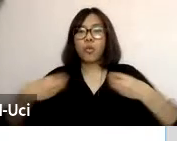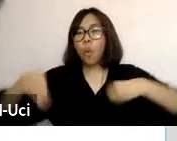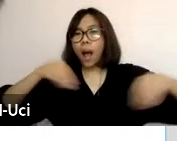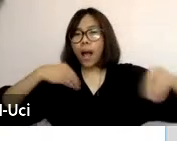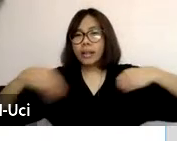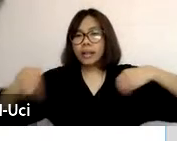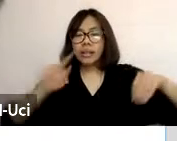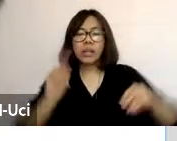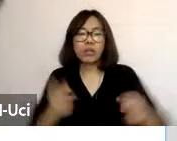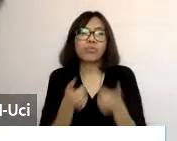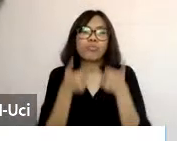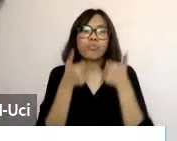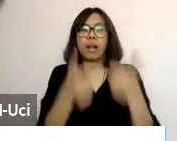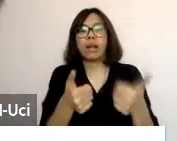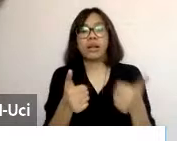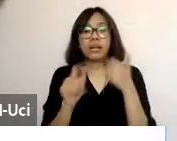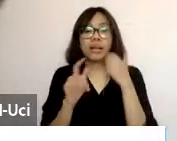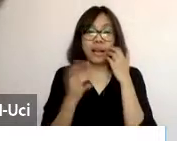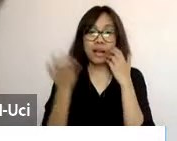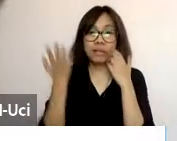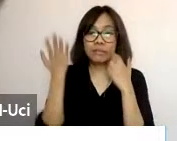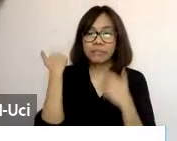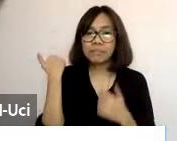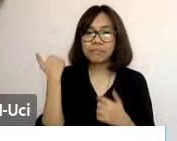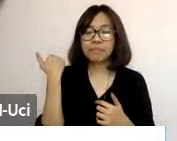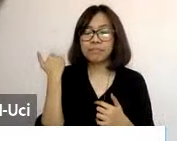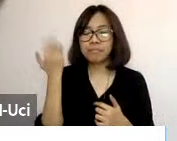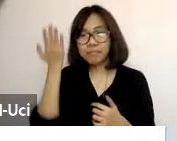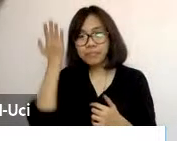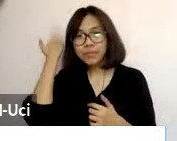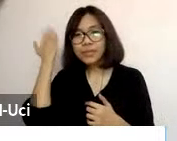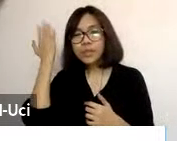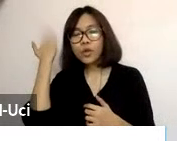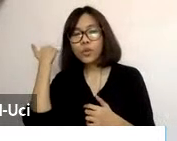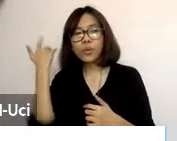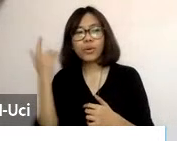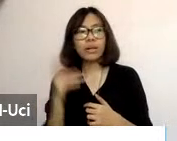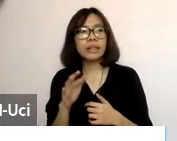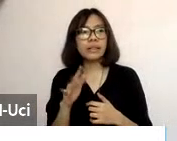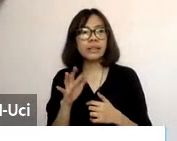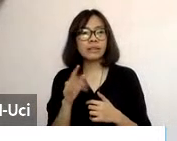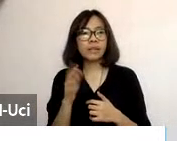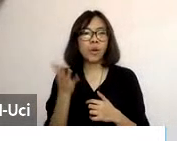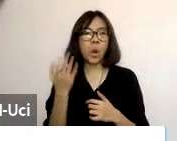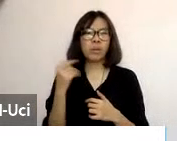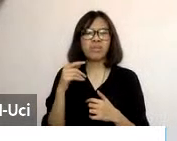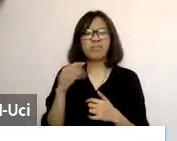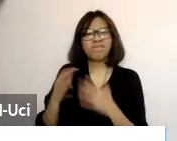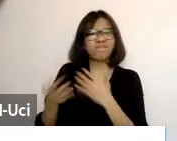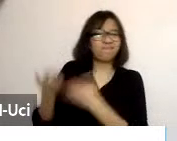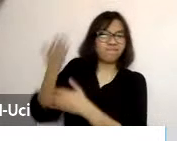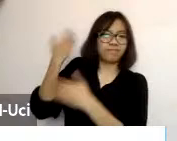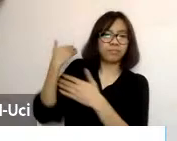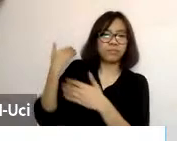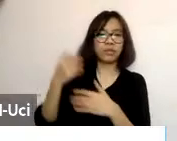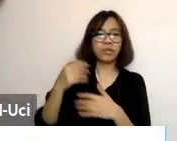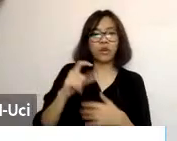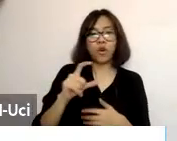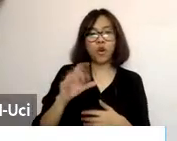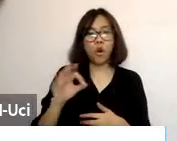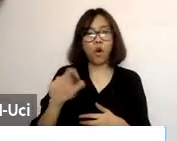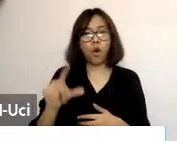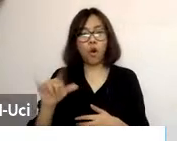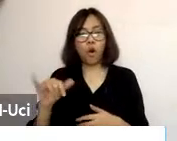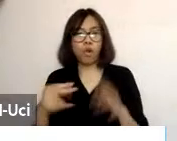Itulah kenapa mungkin pada waktu Erpan namanya satu dekade yang lalu qoinpro pernah mengatakan bahwa